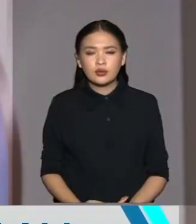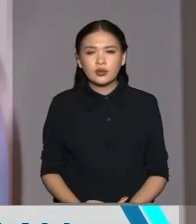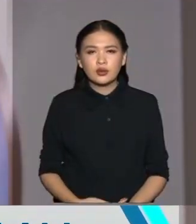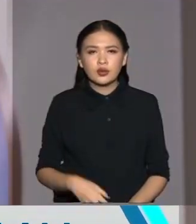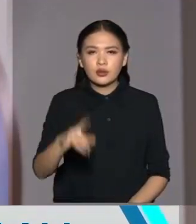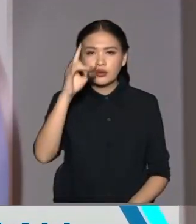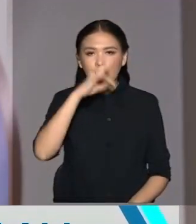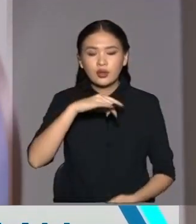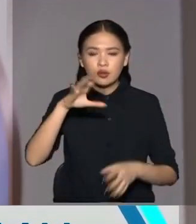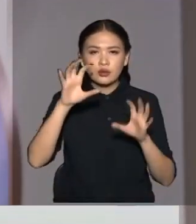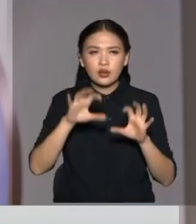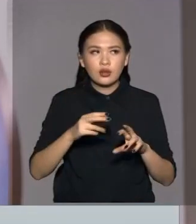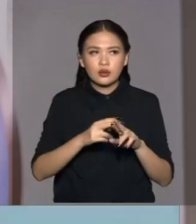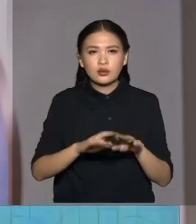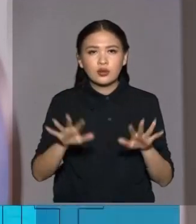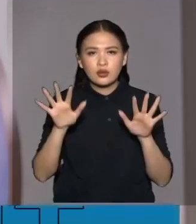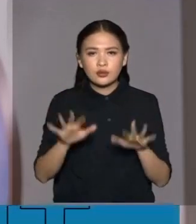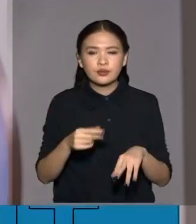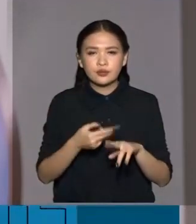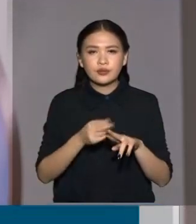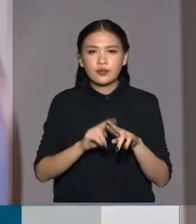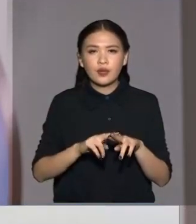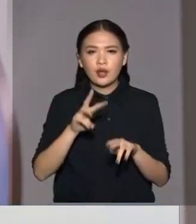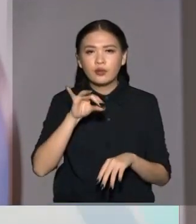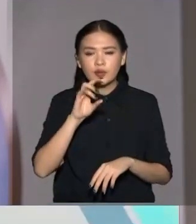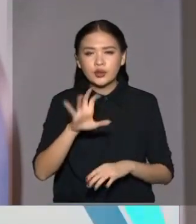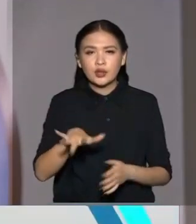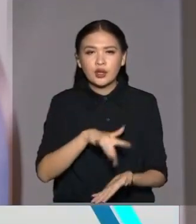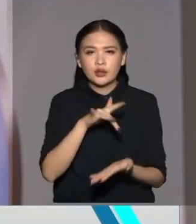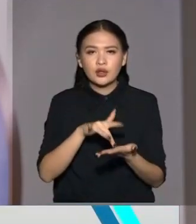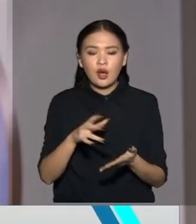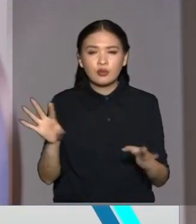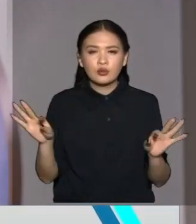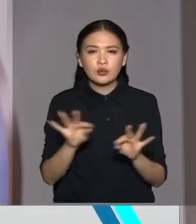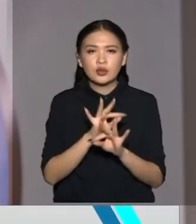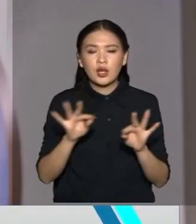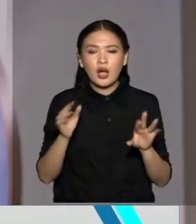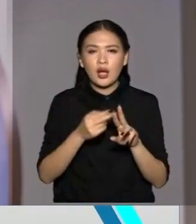Қазақ ұлттық Құрманғазы атындағы консерваториясы мен Минск қаласындағы музыкалық